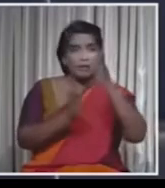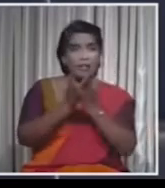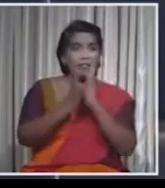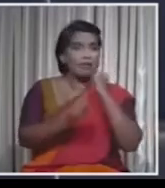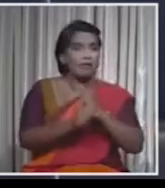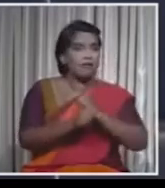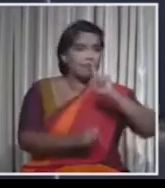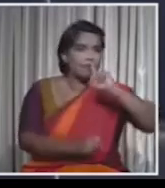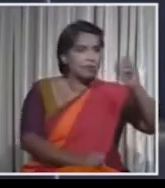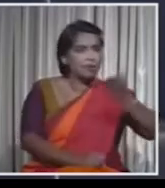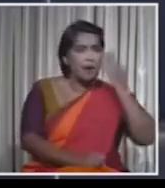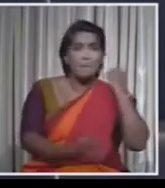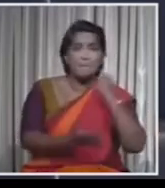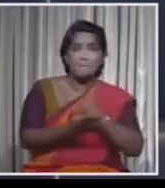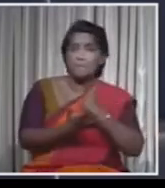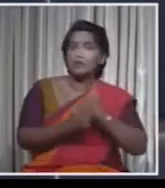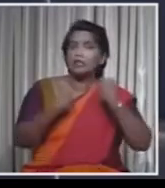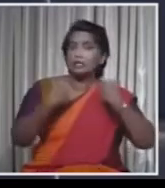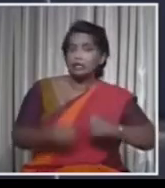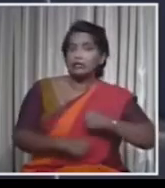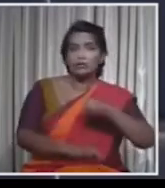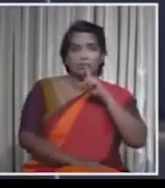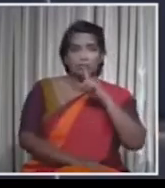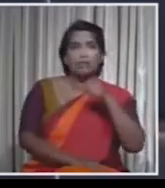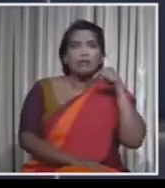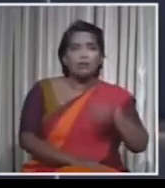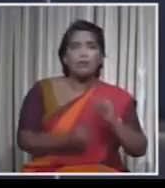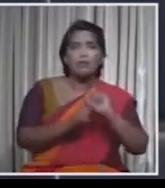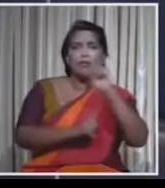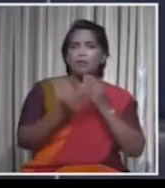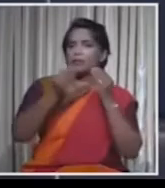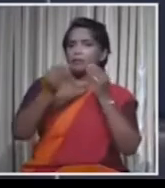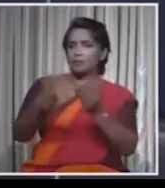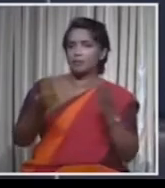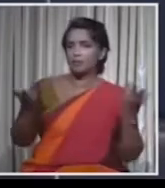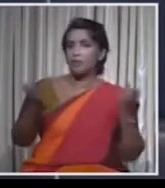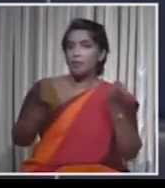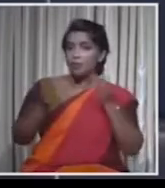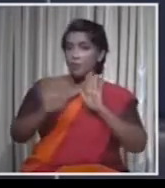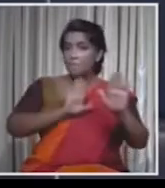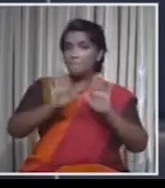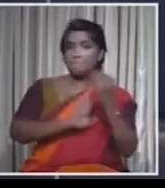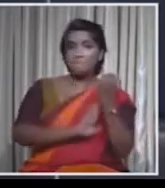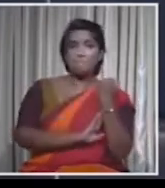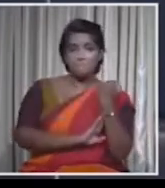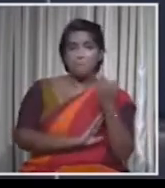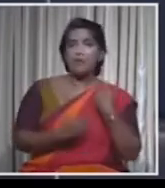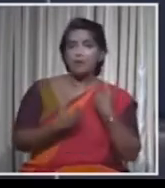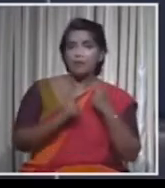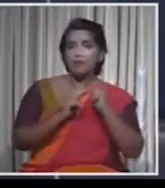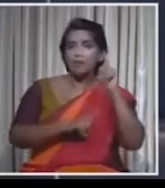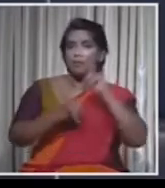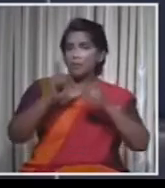කියන්න පුළුවන්, මහා බැංකුව හිටපු අධිපතිතුමා කියනවා. ඒත් මේ සභාවට තමයි මූල්‍ය පාලනේ තියෙන්නේ. Public finances under